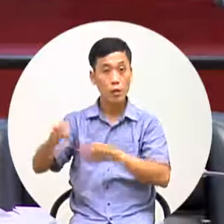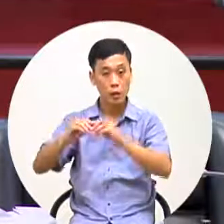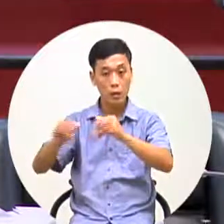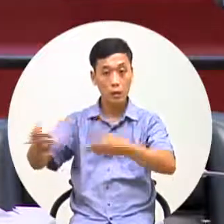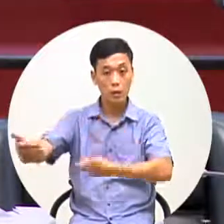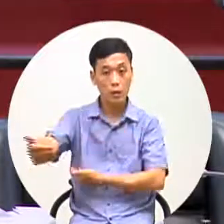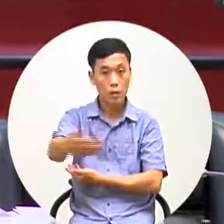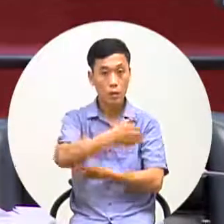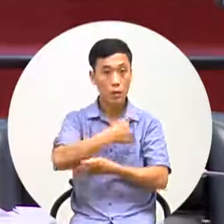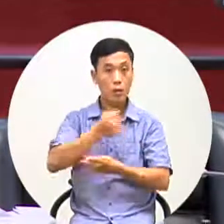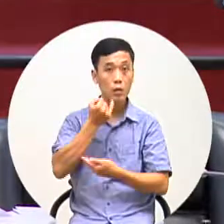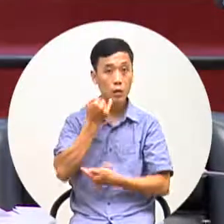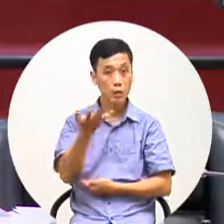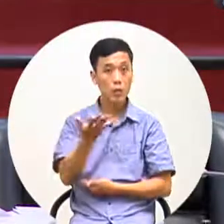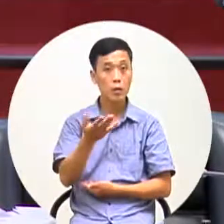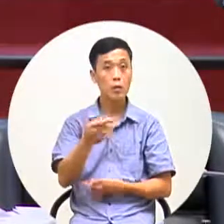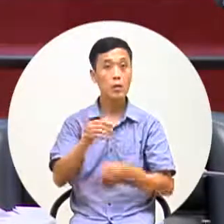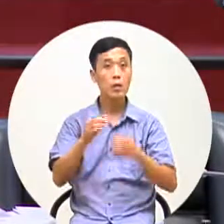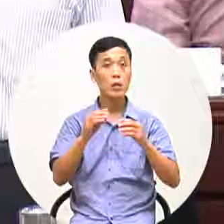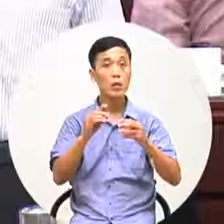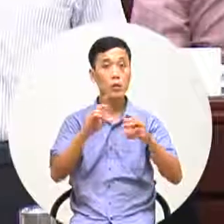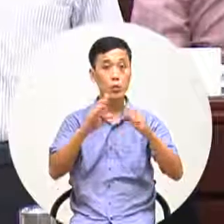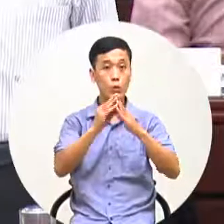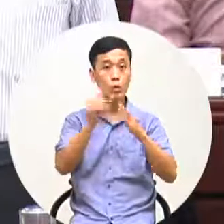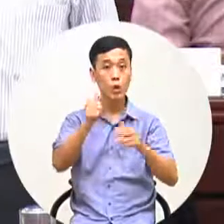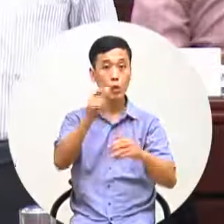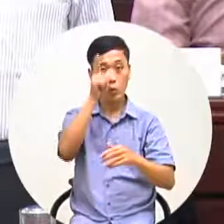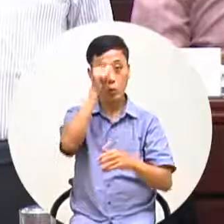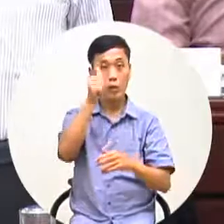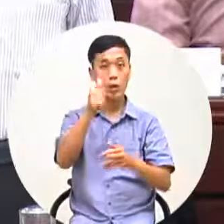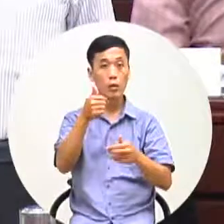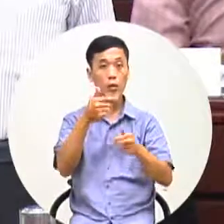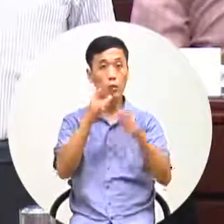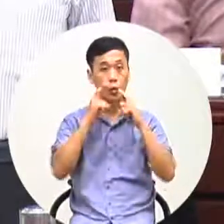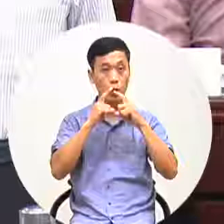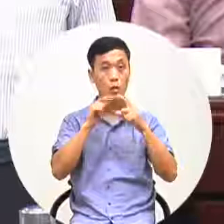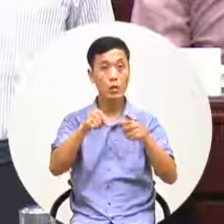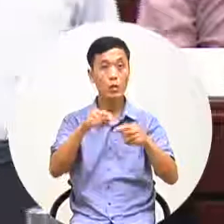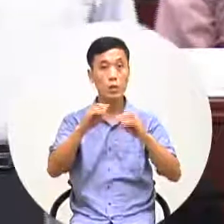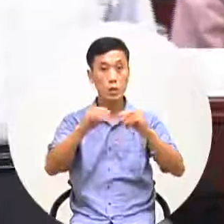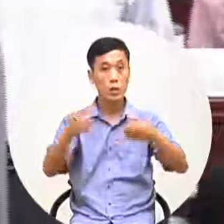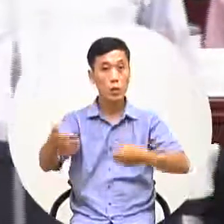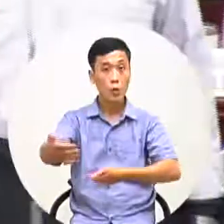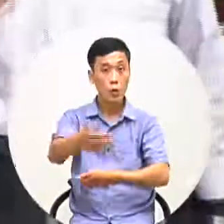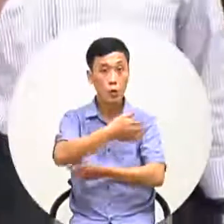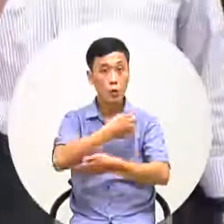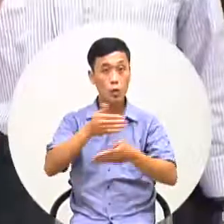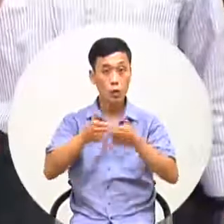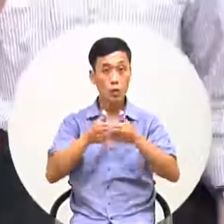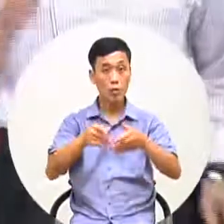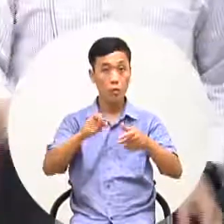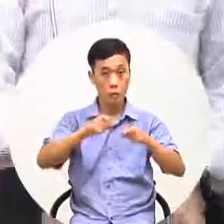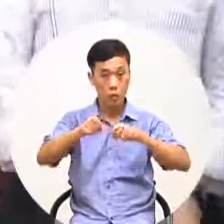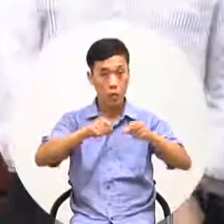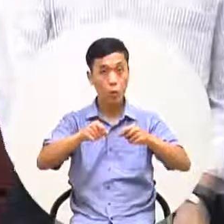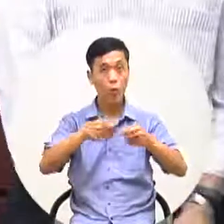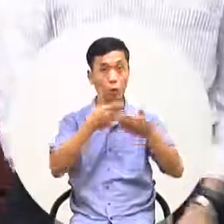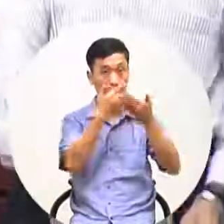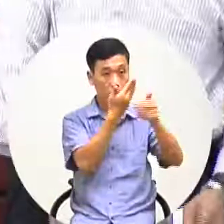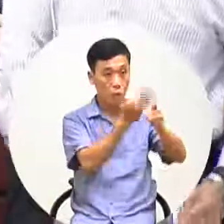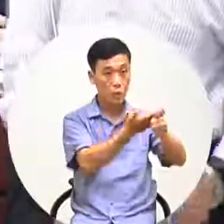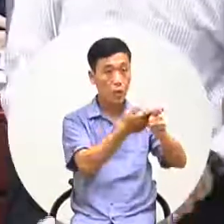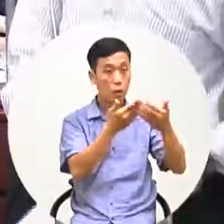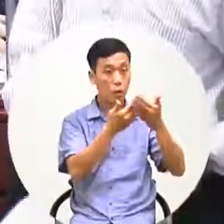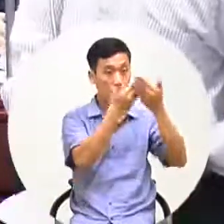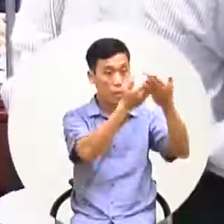主席，谢谢刘远的关心。他那个征收的话，要报计划核准以后才能够。 对啊，那这条路是